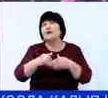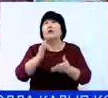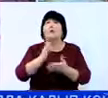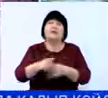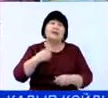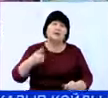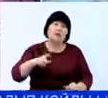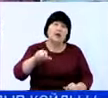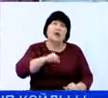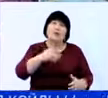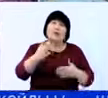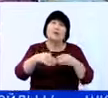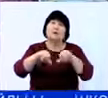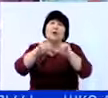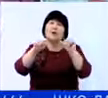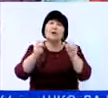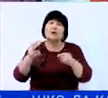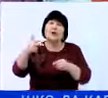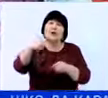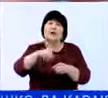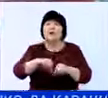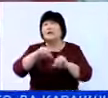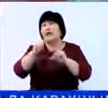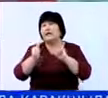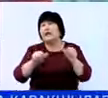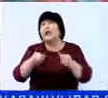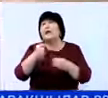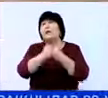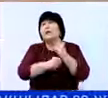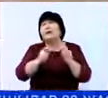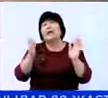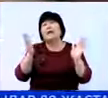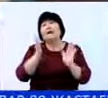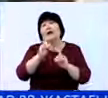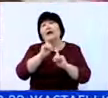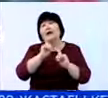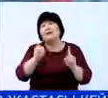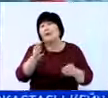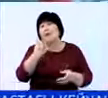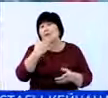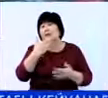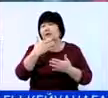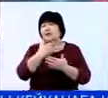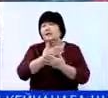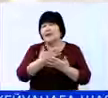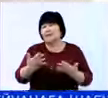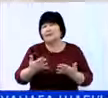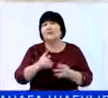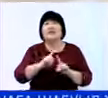шебер. Өз қолымен өрнектеп ойған ою өрнегі, материалдары табиғилығымен, ұлттық нақшымен